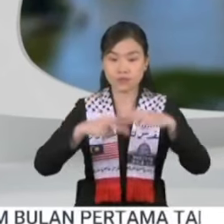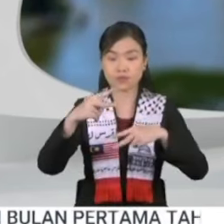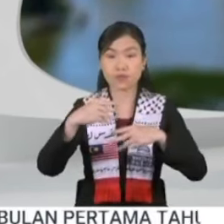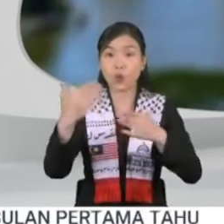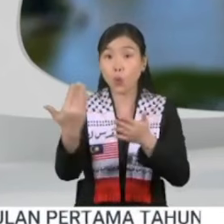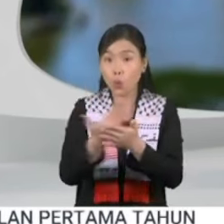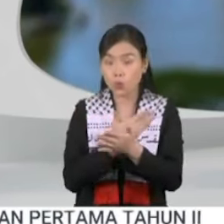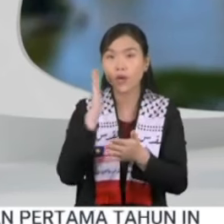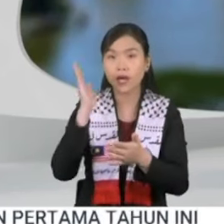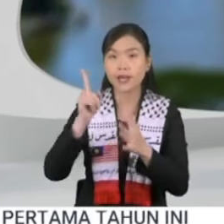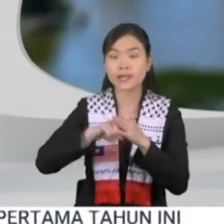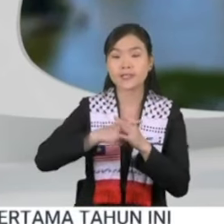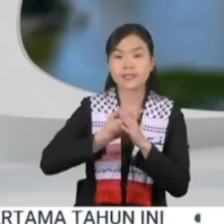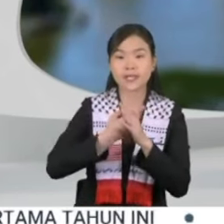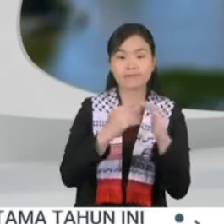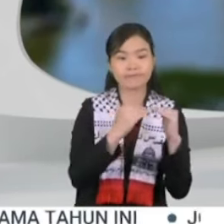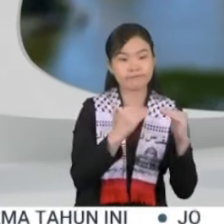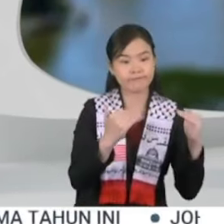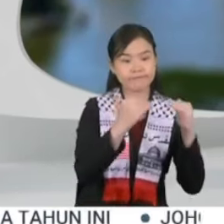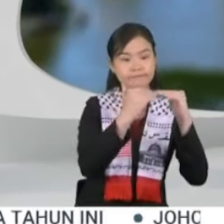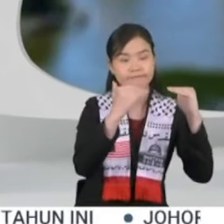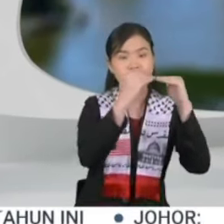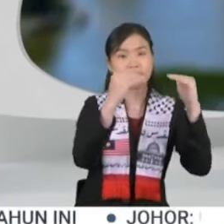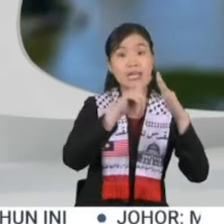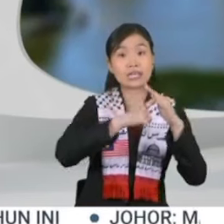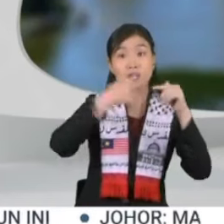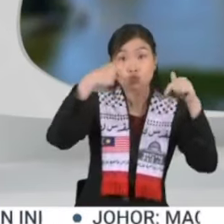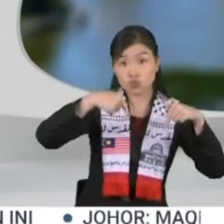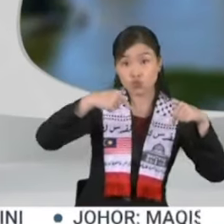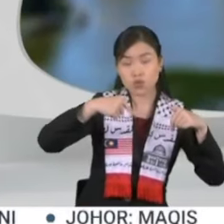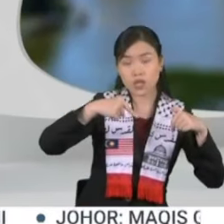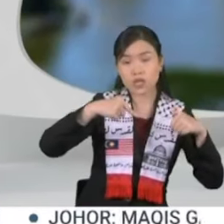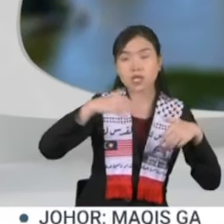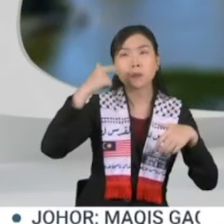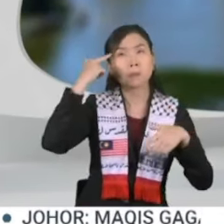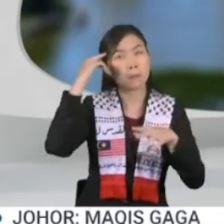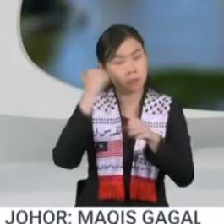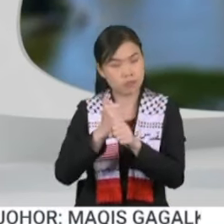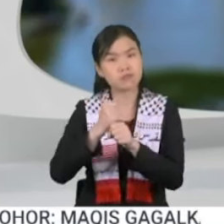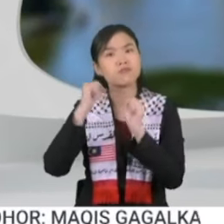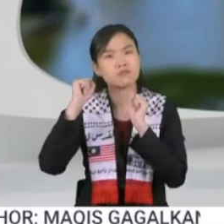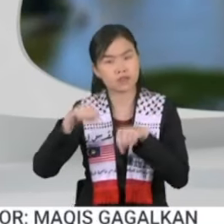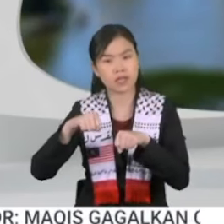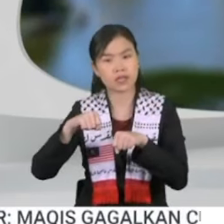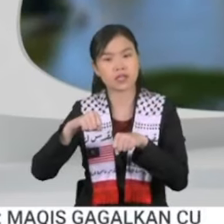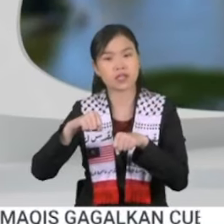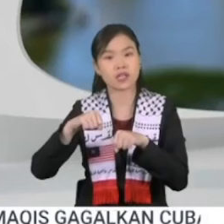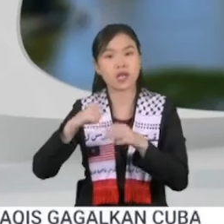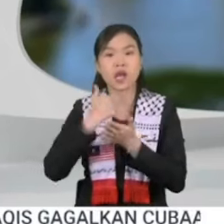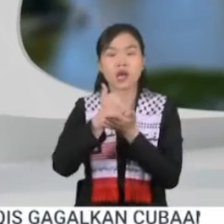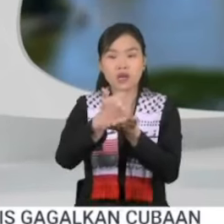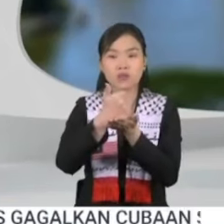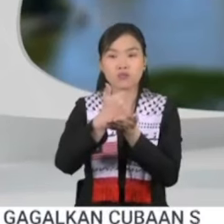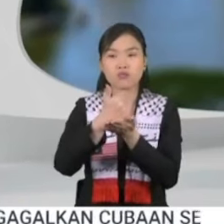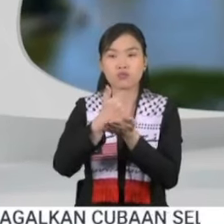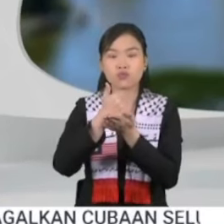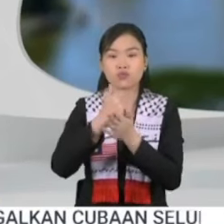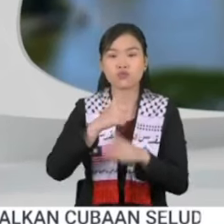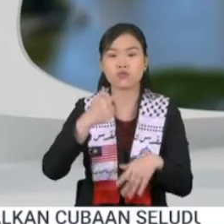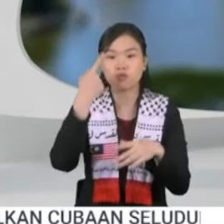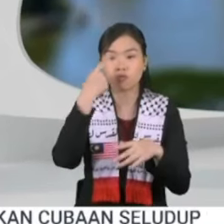itu akan beroperasi secara berperingkat bermula hari ini dan diyakini dapat menampung keperluan perubatan di Miri dan